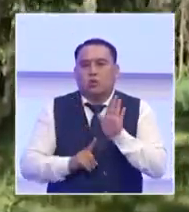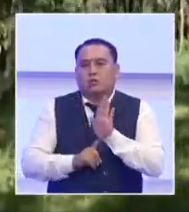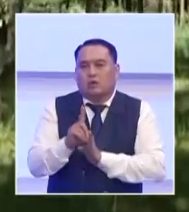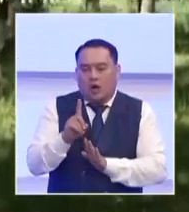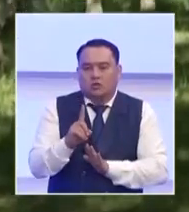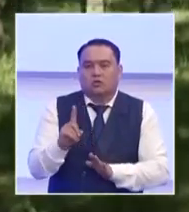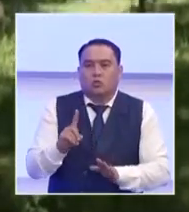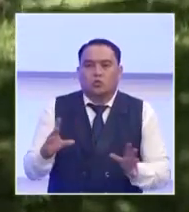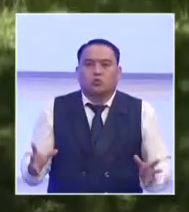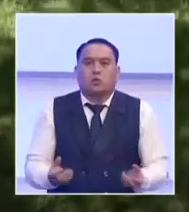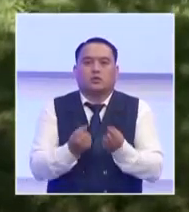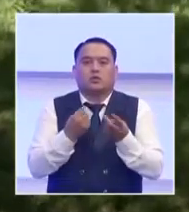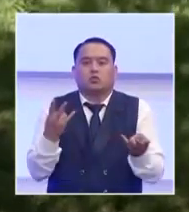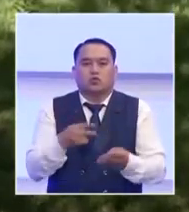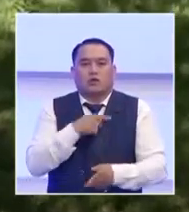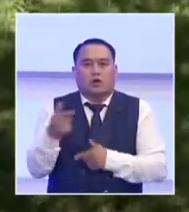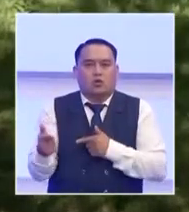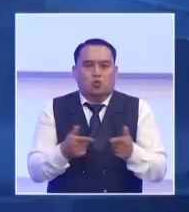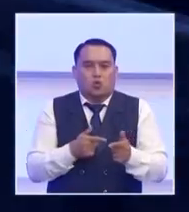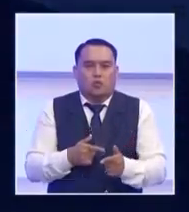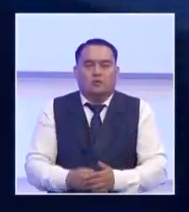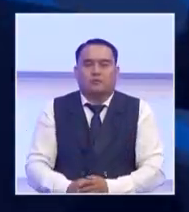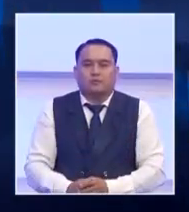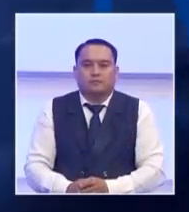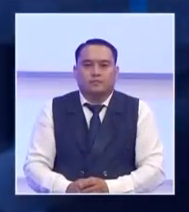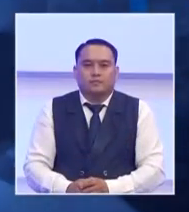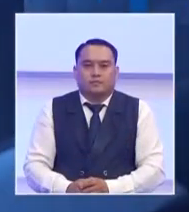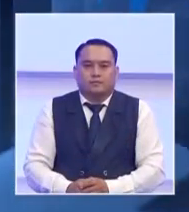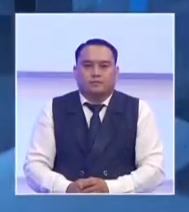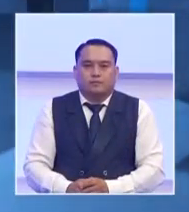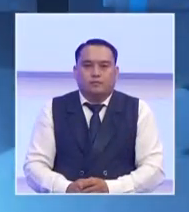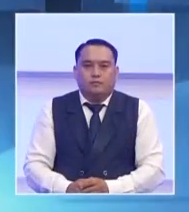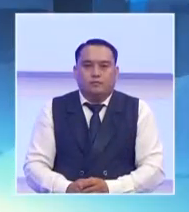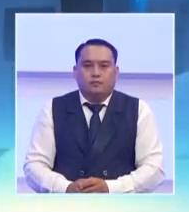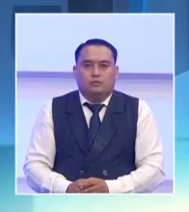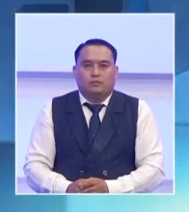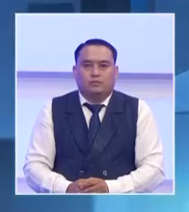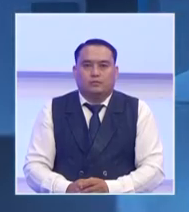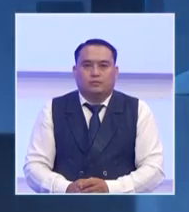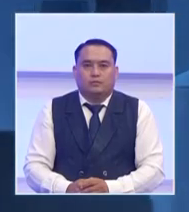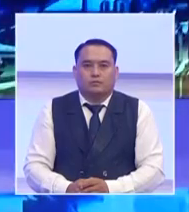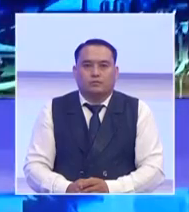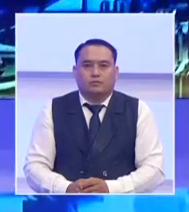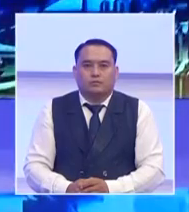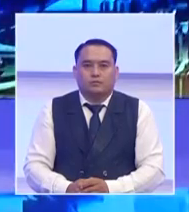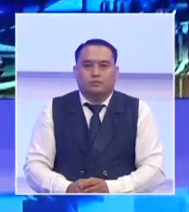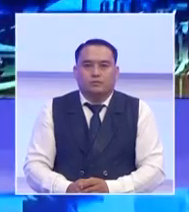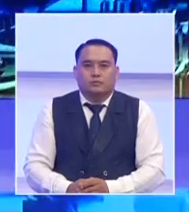1 ч спасателям следует быть готовыми ко всему камера не так не ржал муканов телеканал лицу